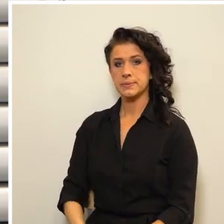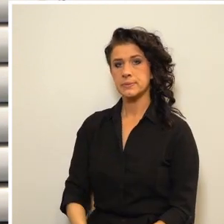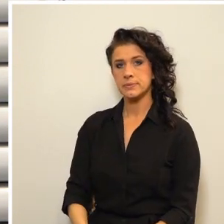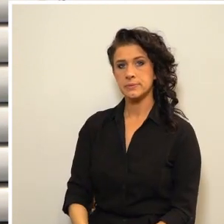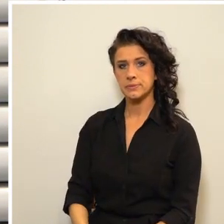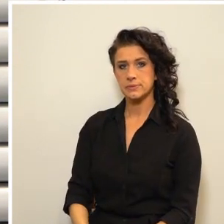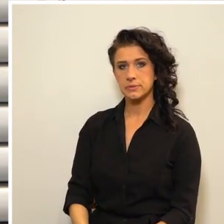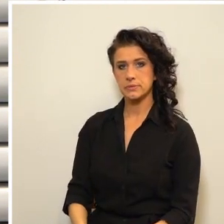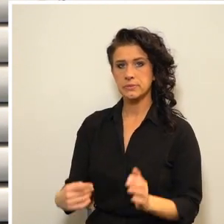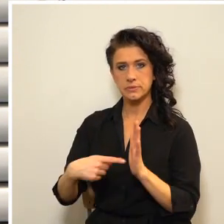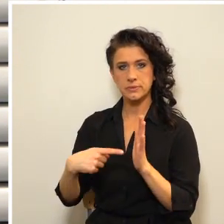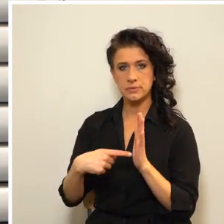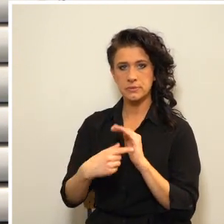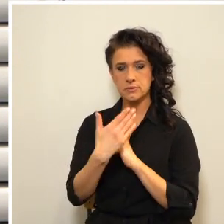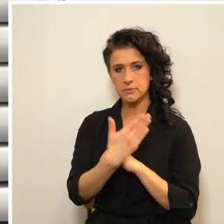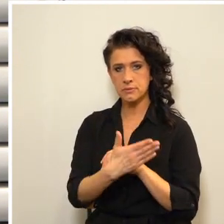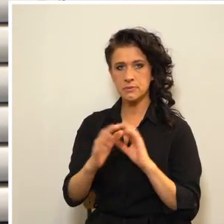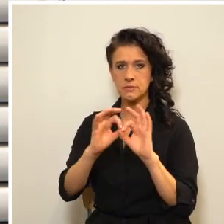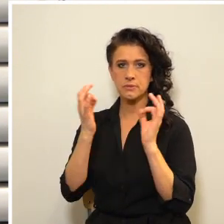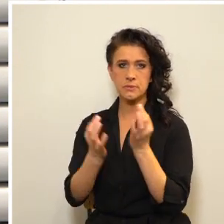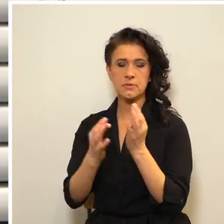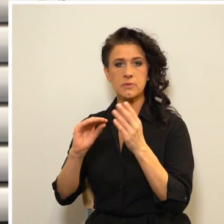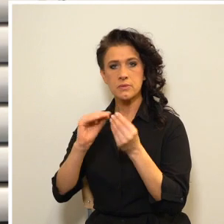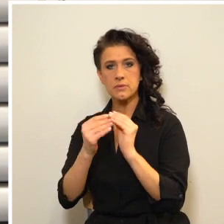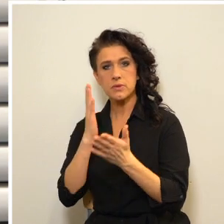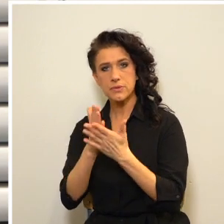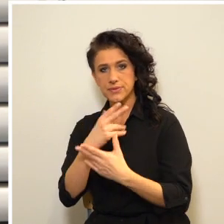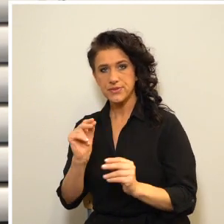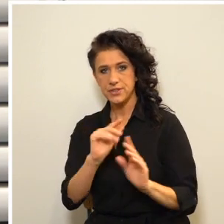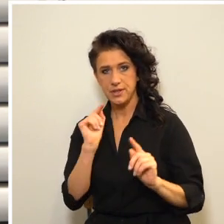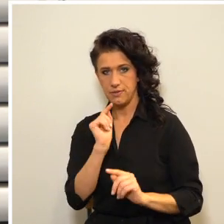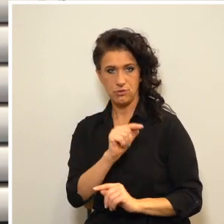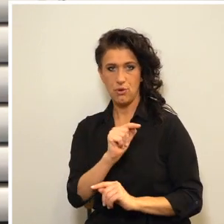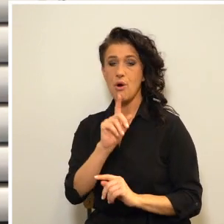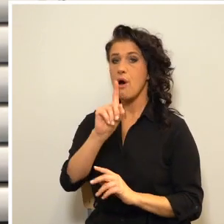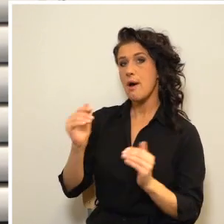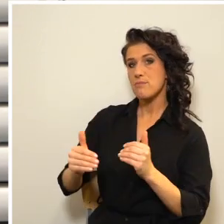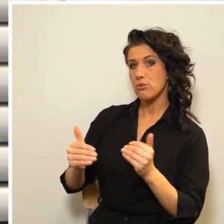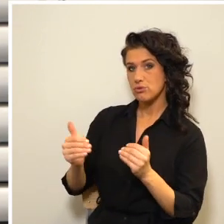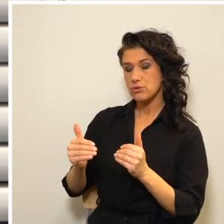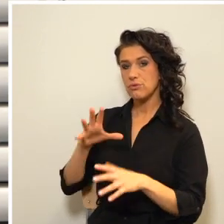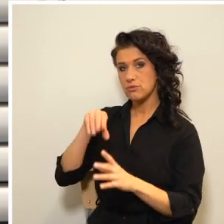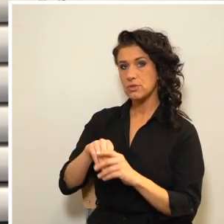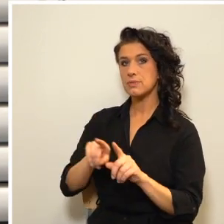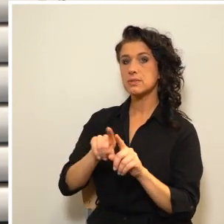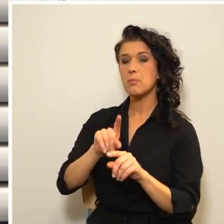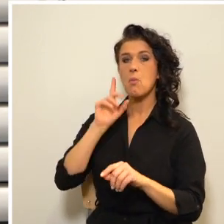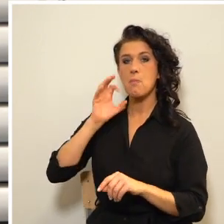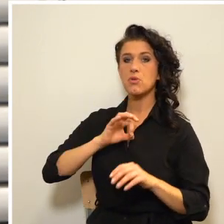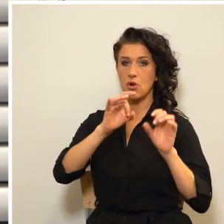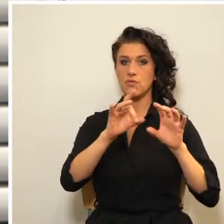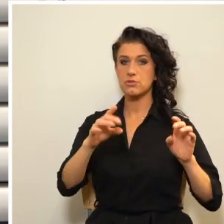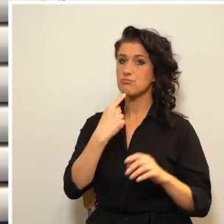tej chwili takim w walnym problemem tylko raczej możliwość tej i też tak jak pan profesor